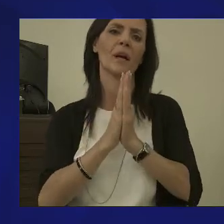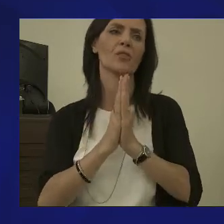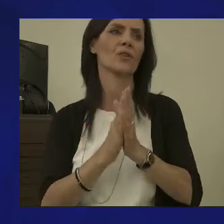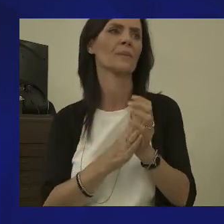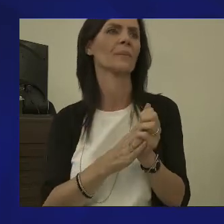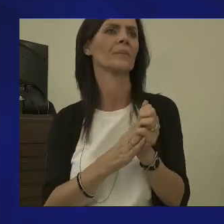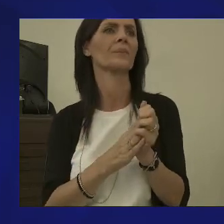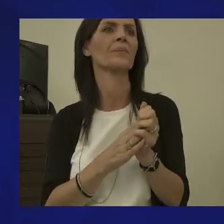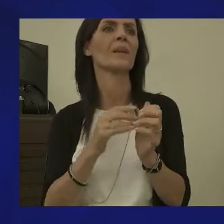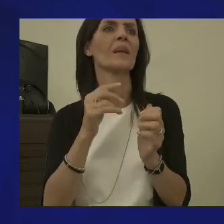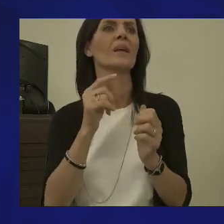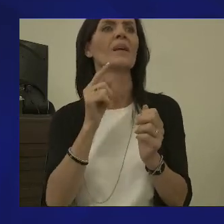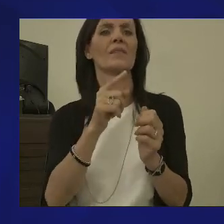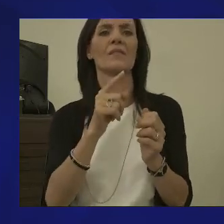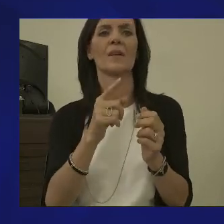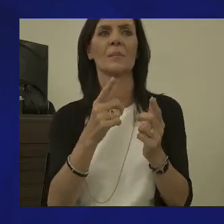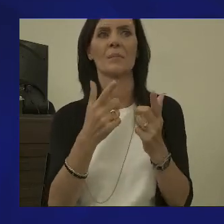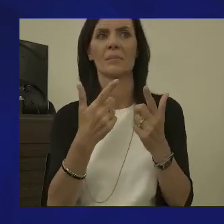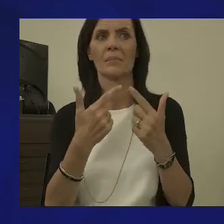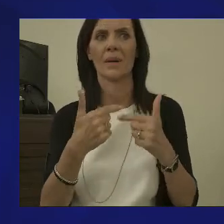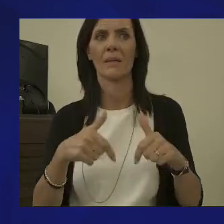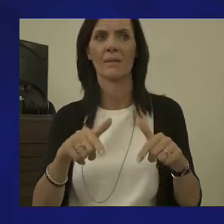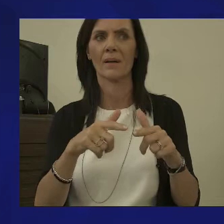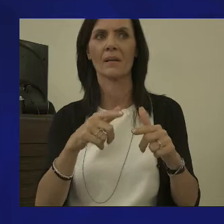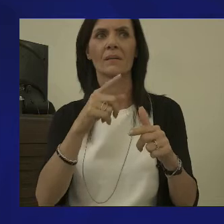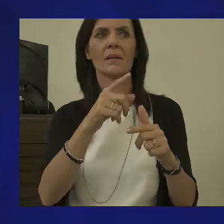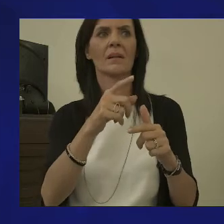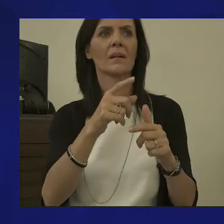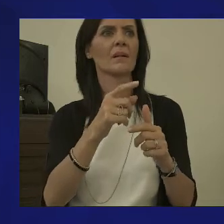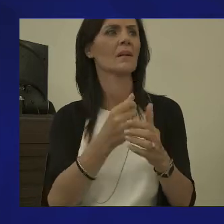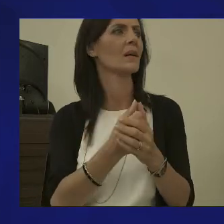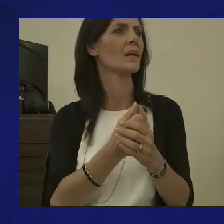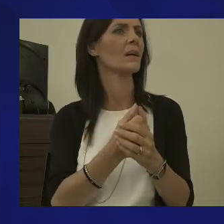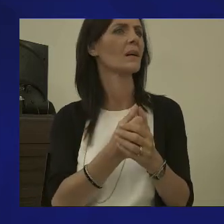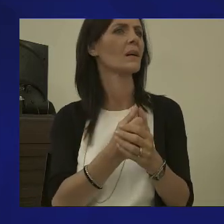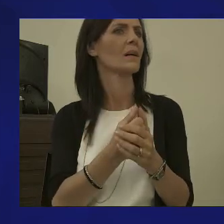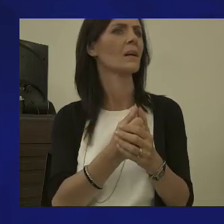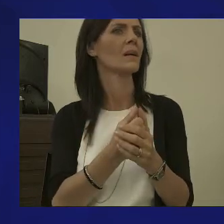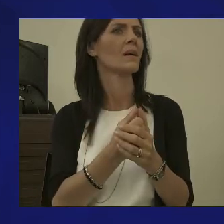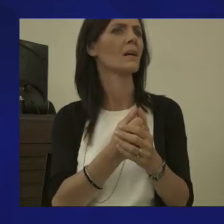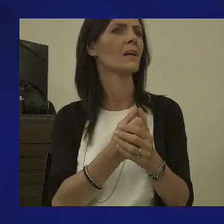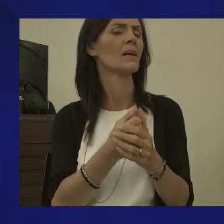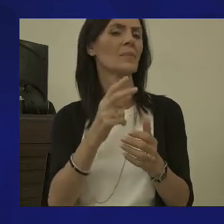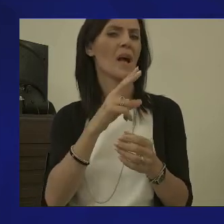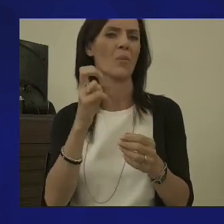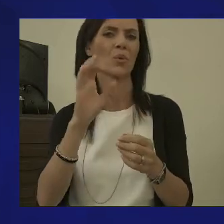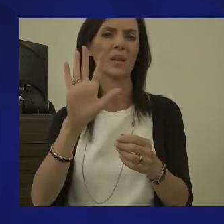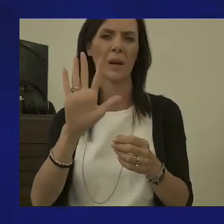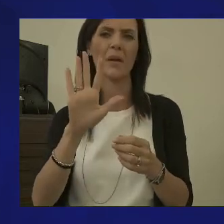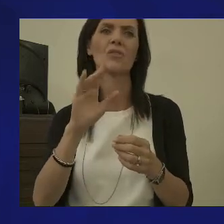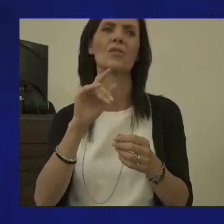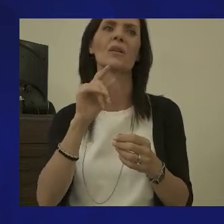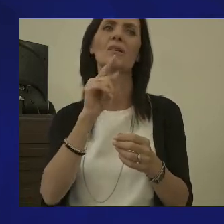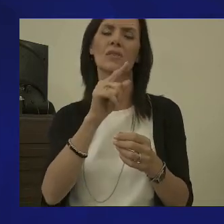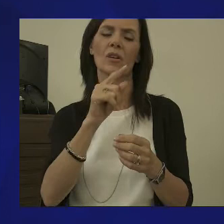אנחנו גם בוועדה הוספנו את התנאים הקפדניים שהוסיפו באיגוד ערים, והם מופיעים בעמוד 5, שהם